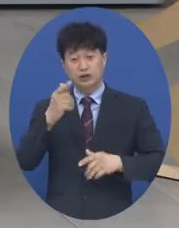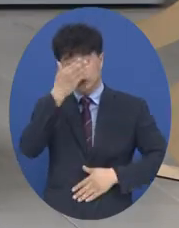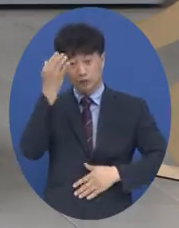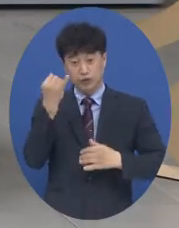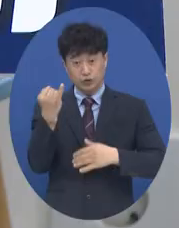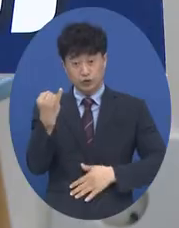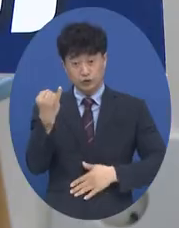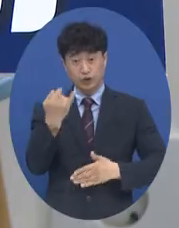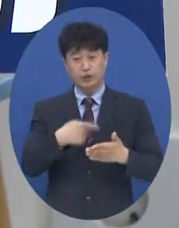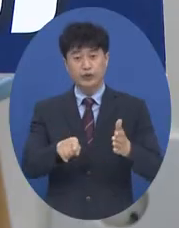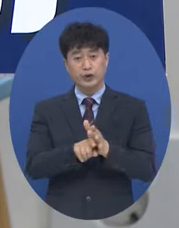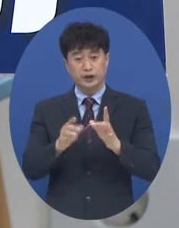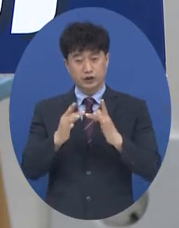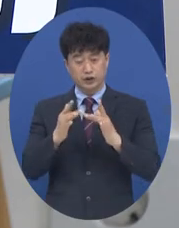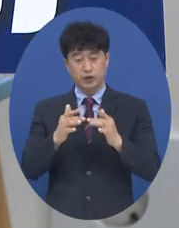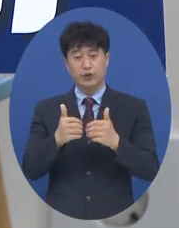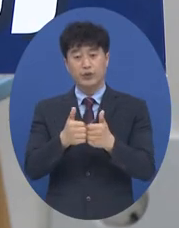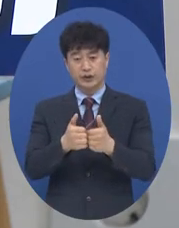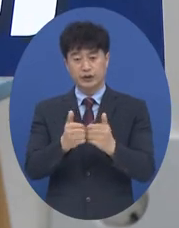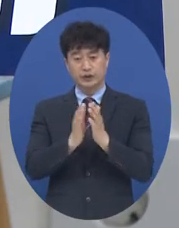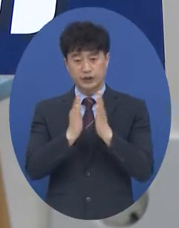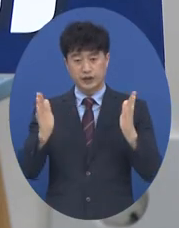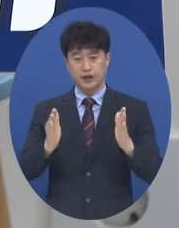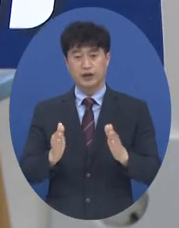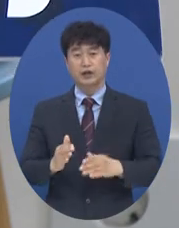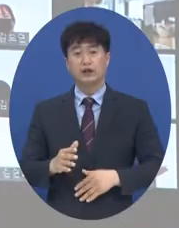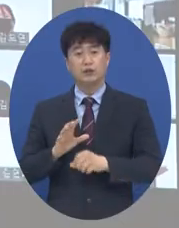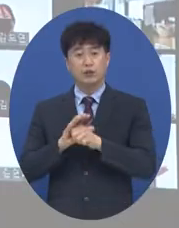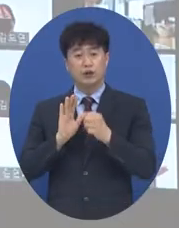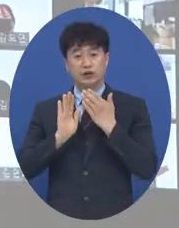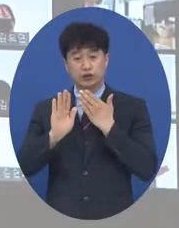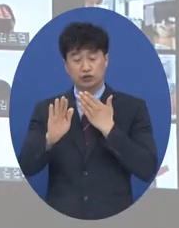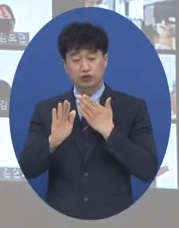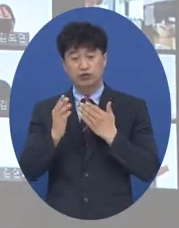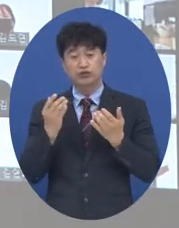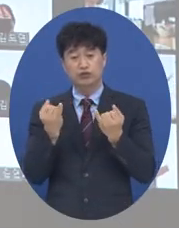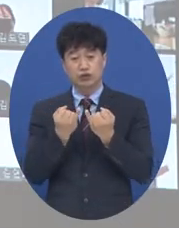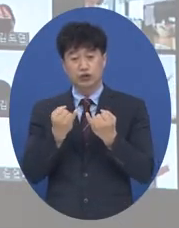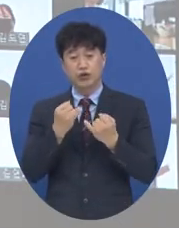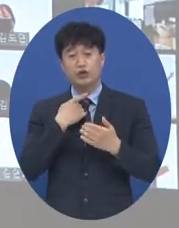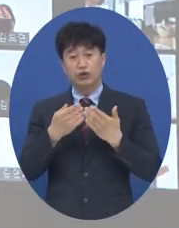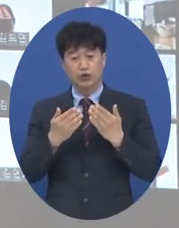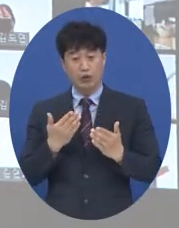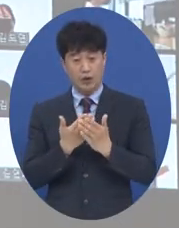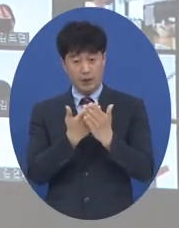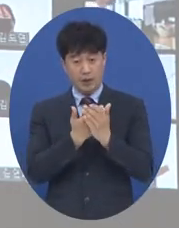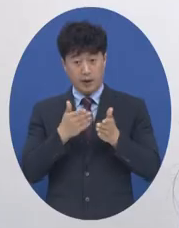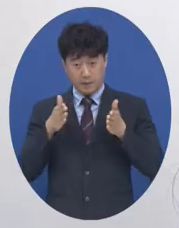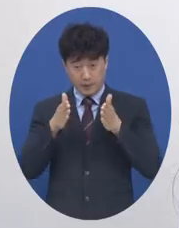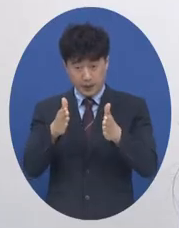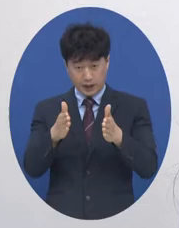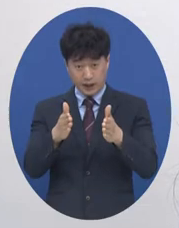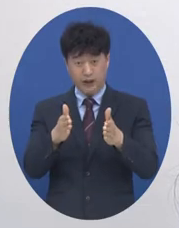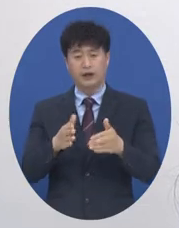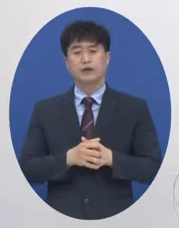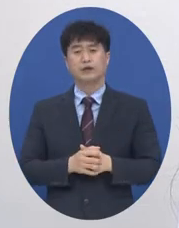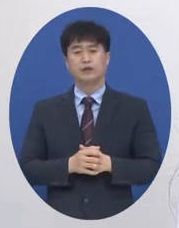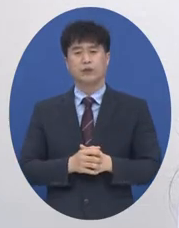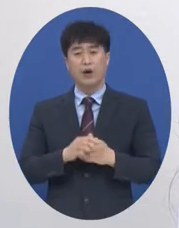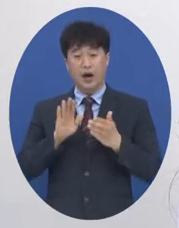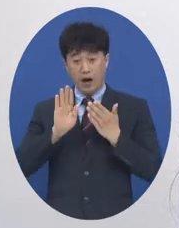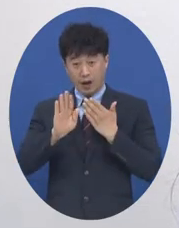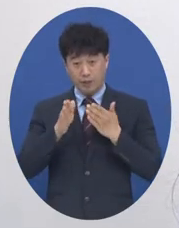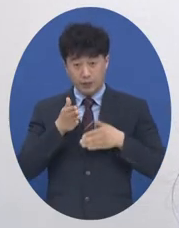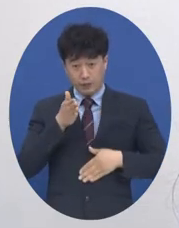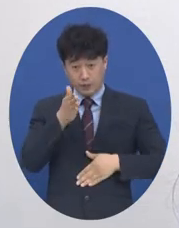여성 온라인 포럼을 열었습니다. 코로나19 이후 여성의 경력 개발 방향성에 대한 변화와 경력 공백을